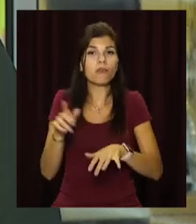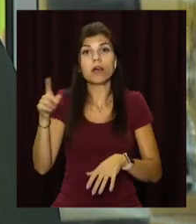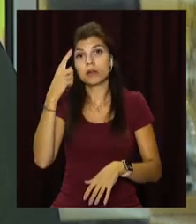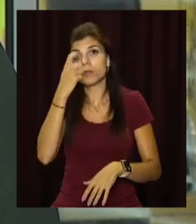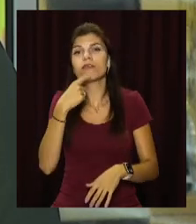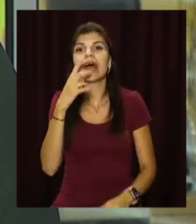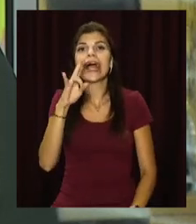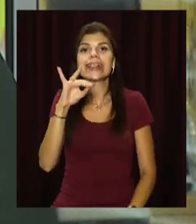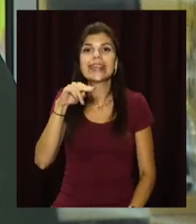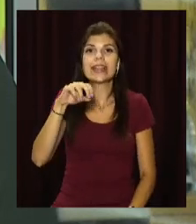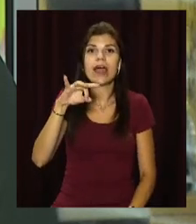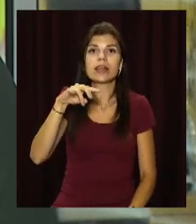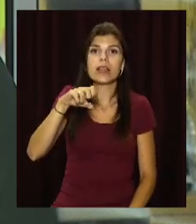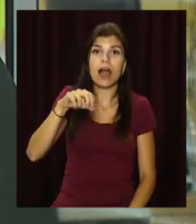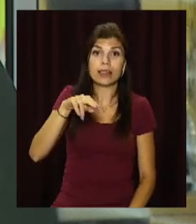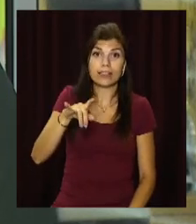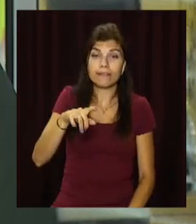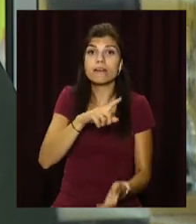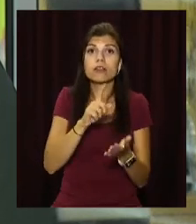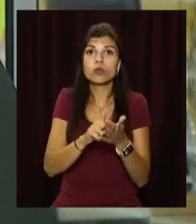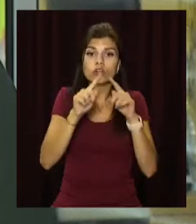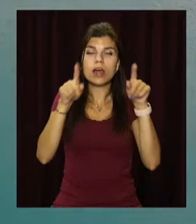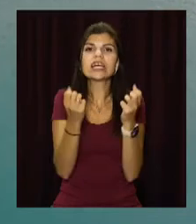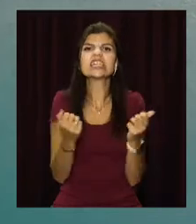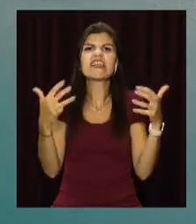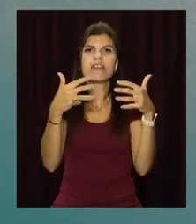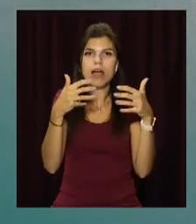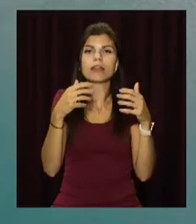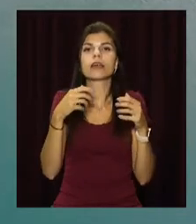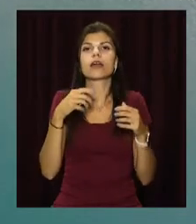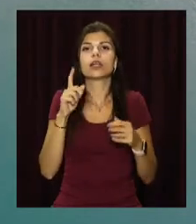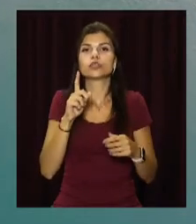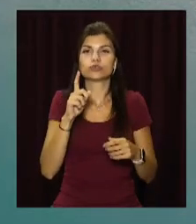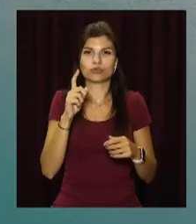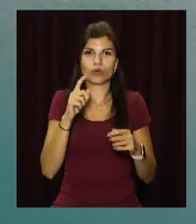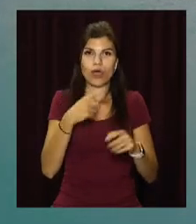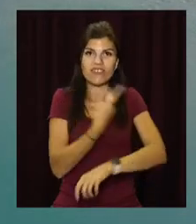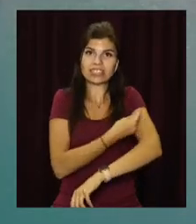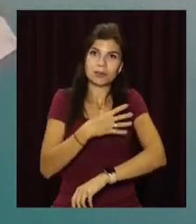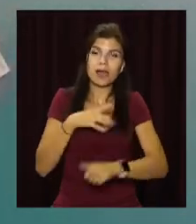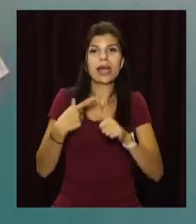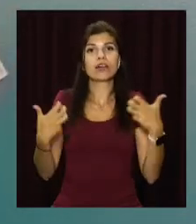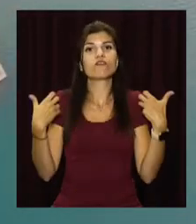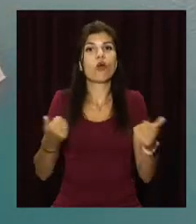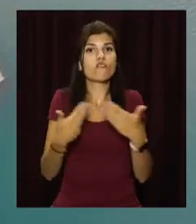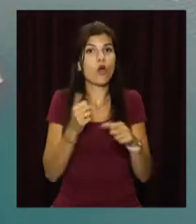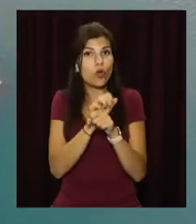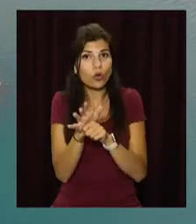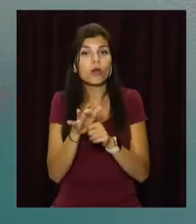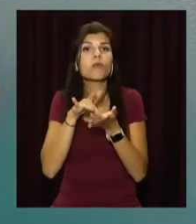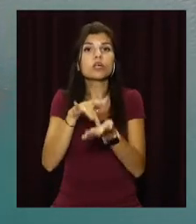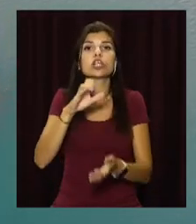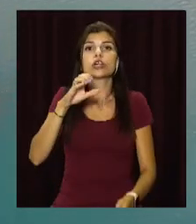з Нідерландами мандрівники мають надати сертифікат вакцинації, негативний ПЛР-тест або довідку про одужання від корони. Для подорожі